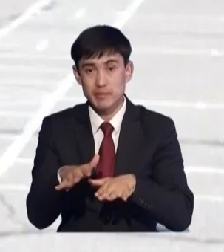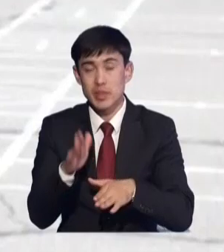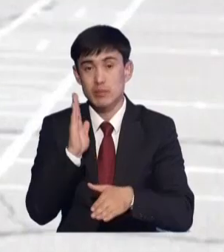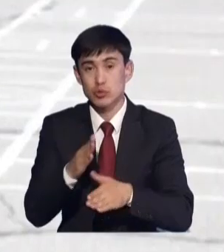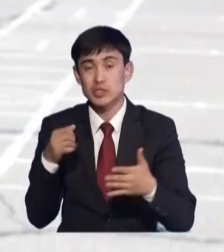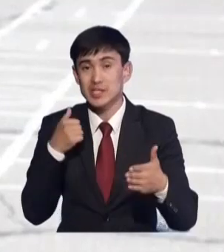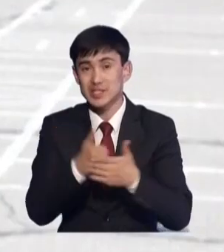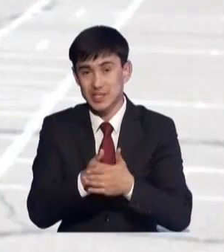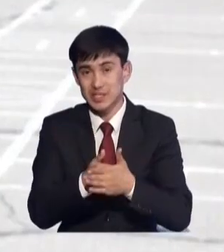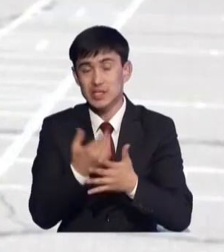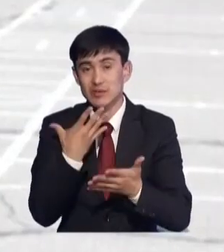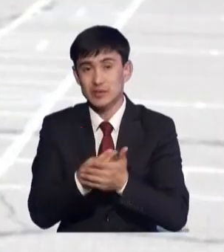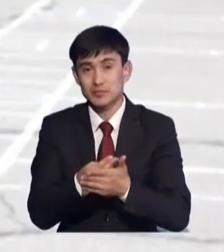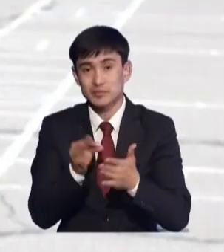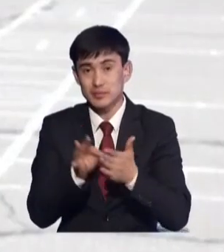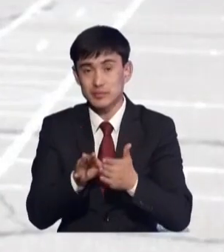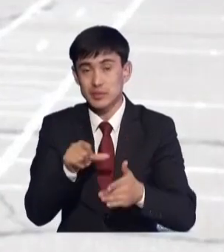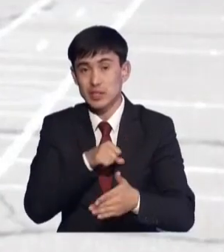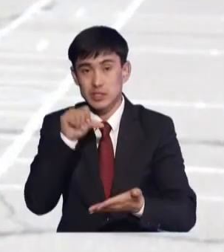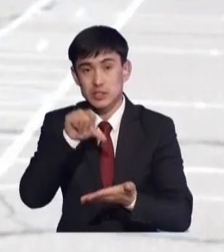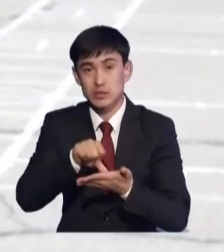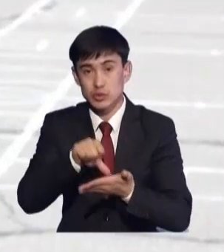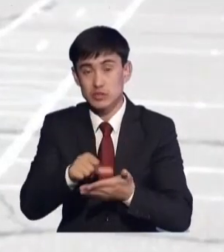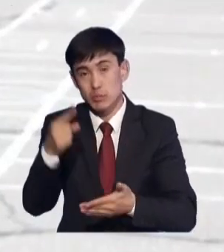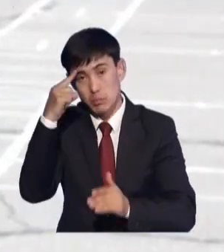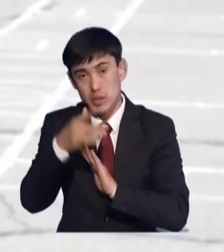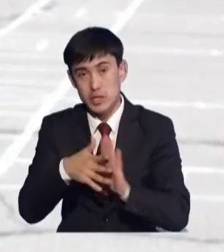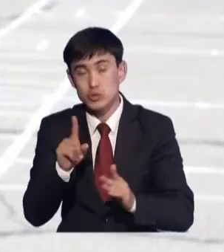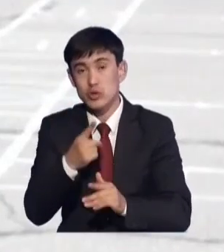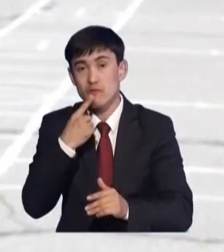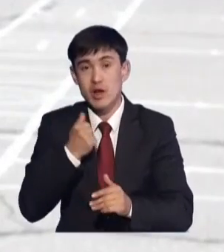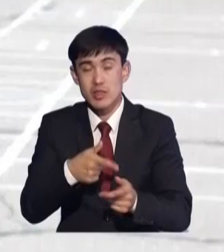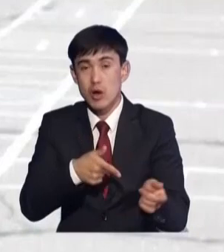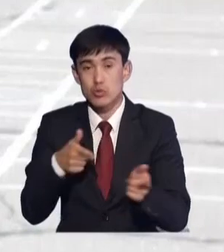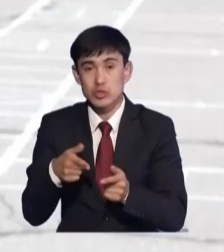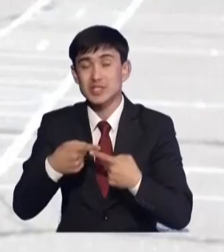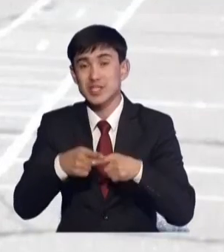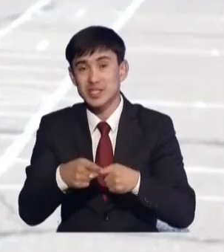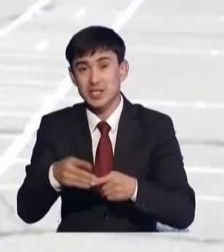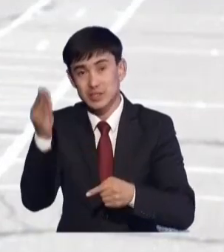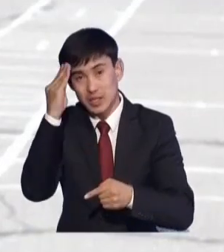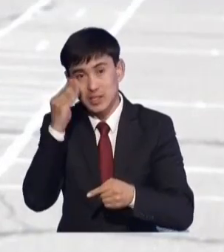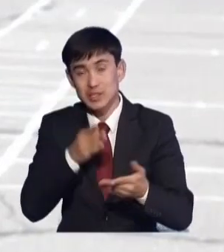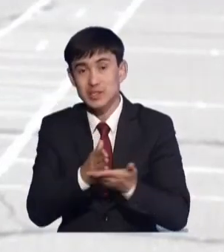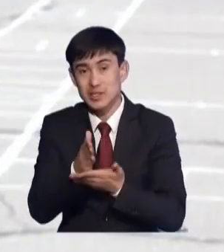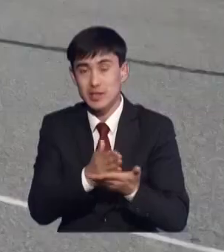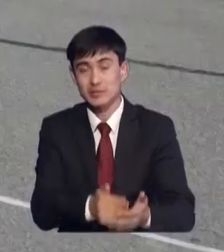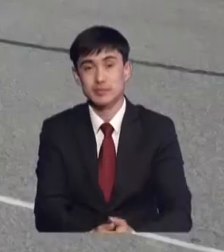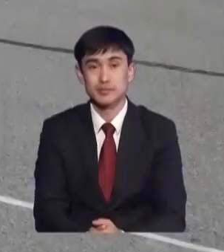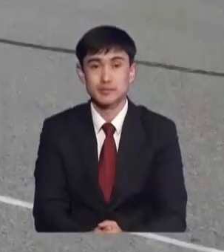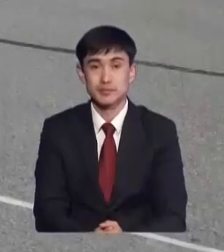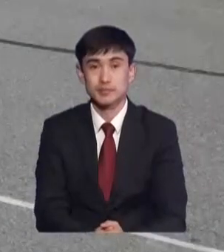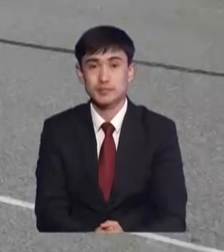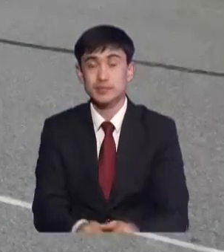будет достигнута, ведь они должны сами поучаствовать и понять, что значит военное оружие, техника, тактика и стратегия.